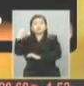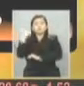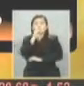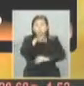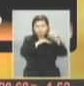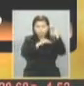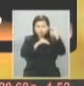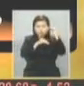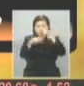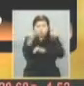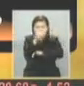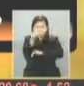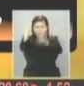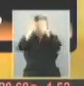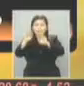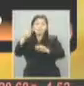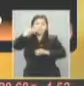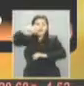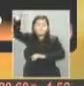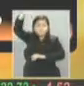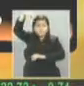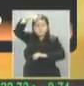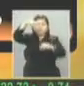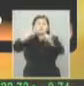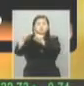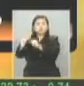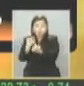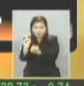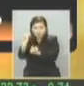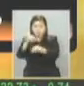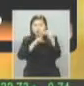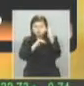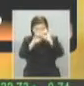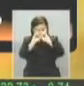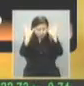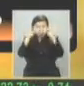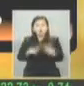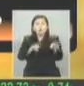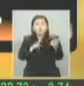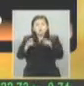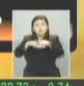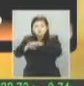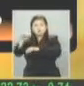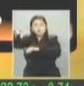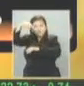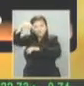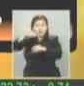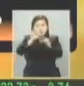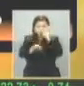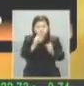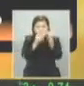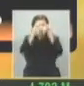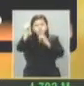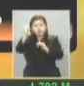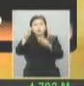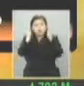เพลิงที่ต้องมีการติดตั้งสปริงเกอร์และถังดับเพลิงขณะที่ทางเข้าออกและทางหนีไฟต้องกำหนดให้สอดคล้องกับขนาดและจำนวน